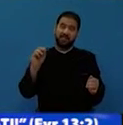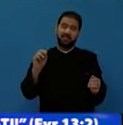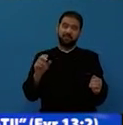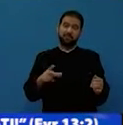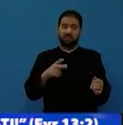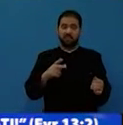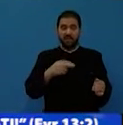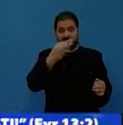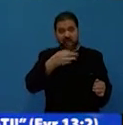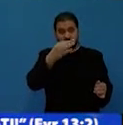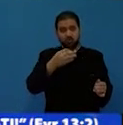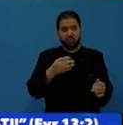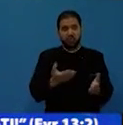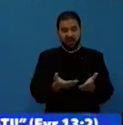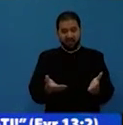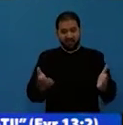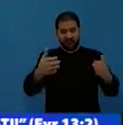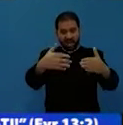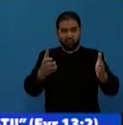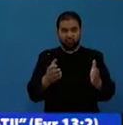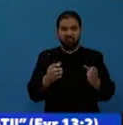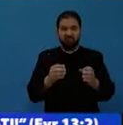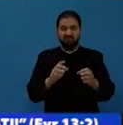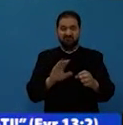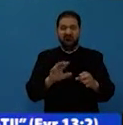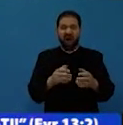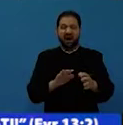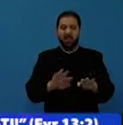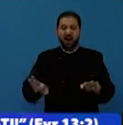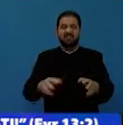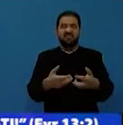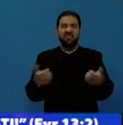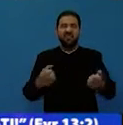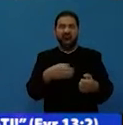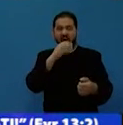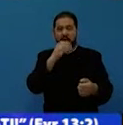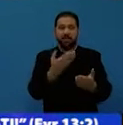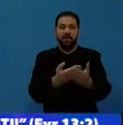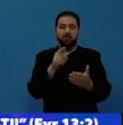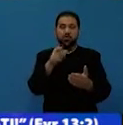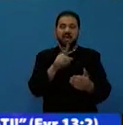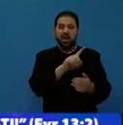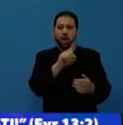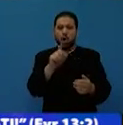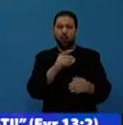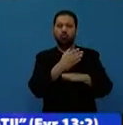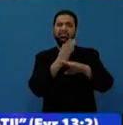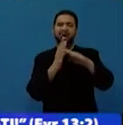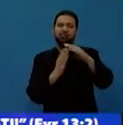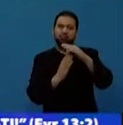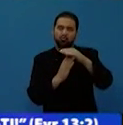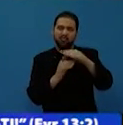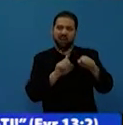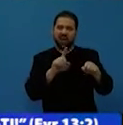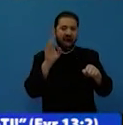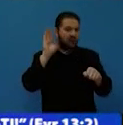vasul s-a uscat pentru că el și-a manifestat nesupunerea și